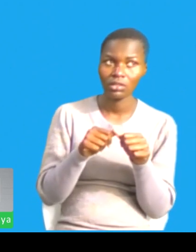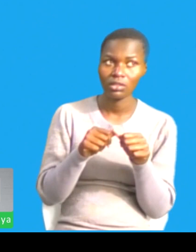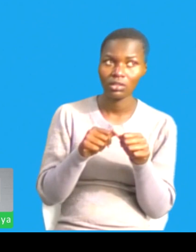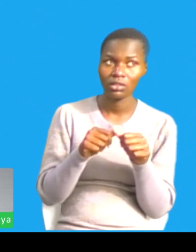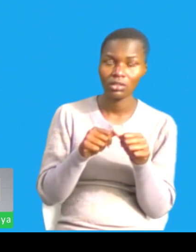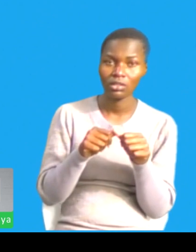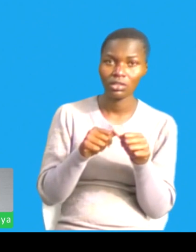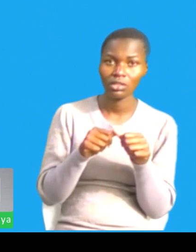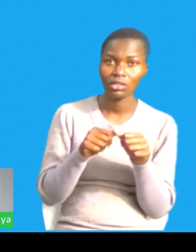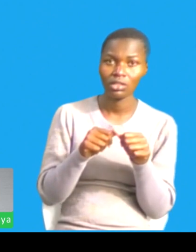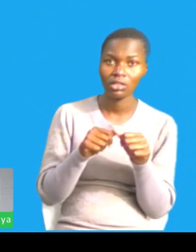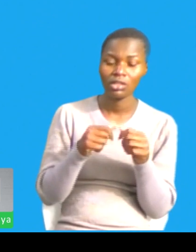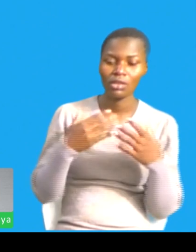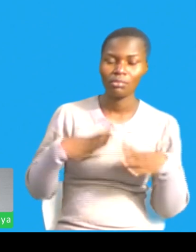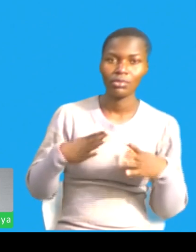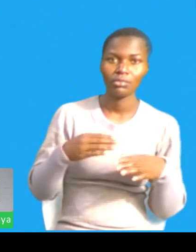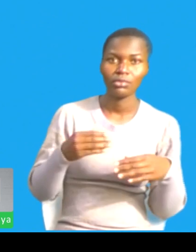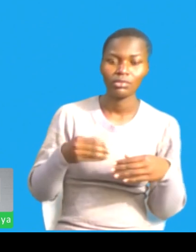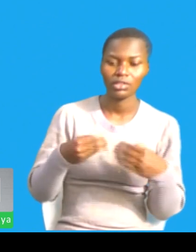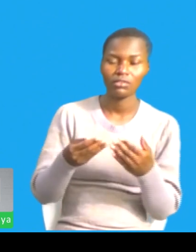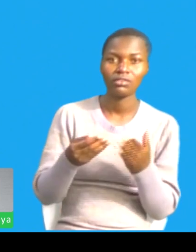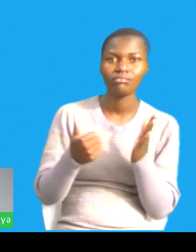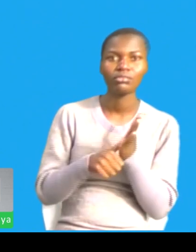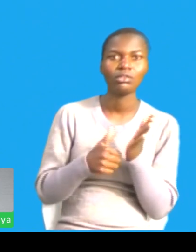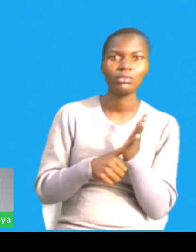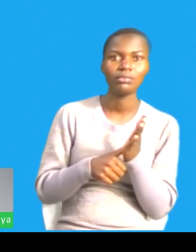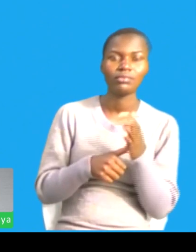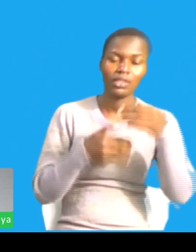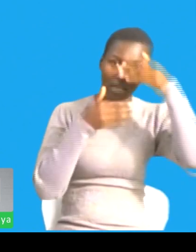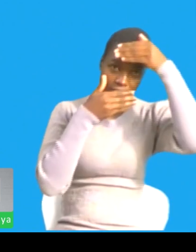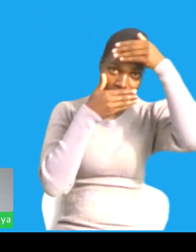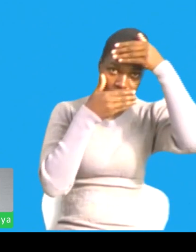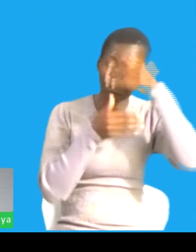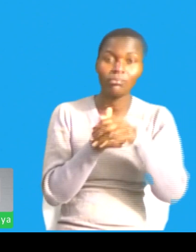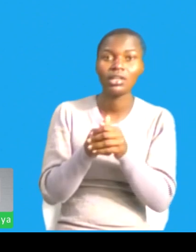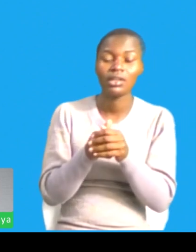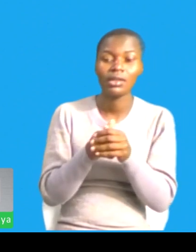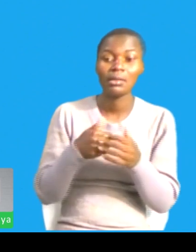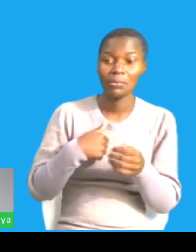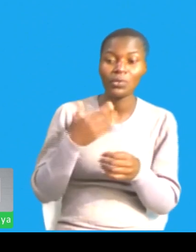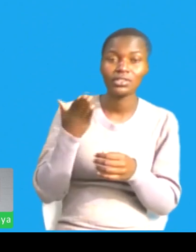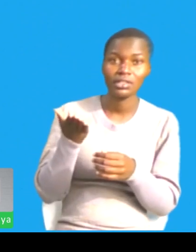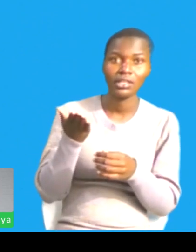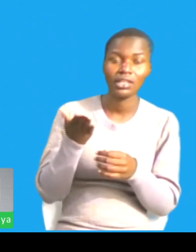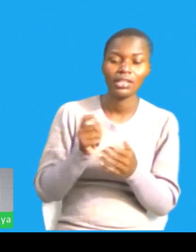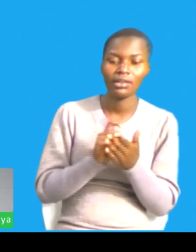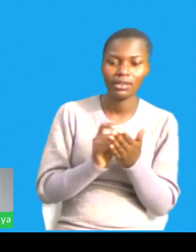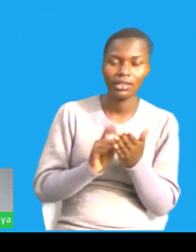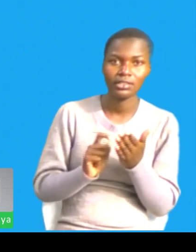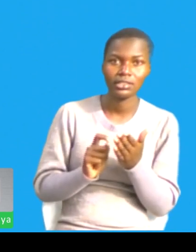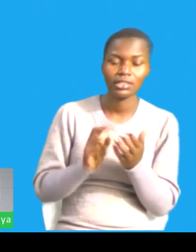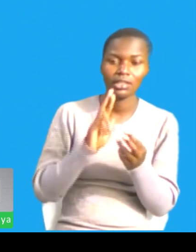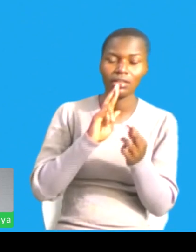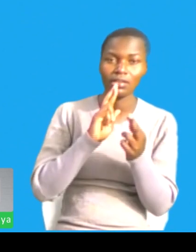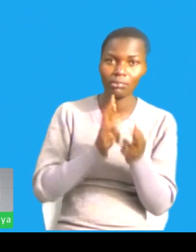wao watu wanaletanga shida Al-Shababi na nilikuwa pale nikiandika ripoti